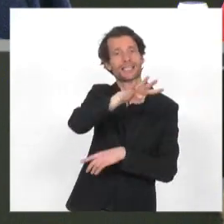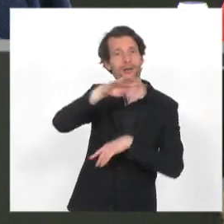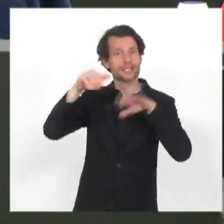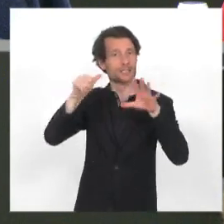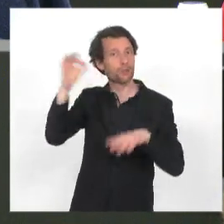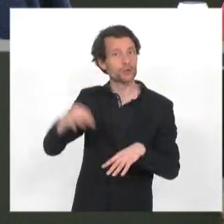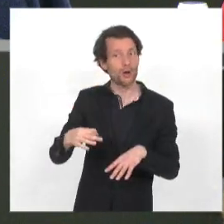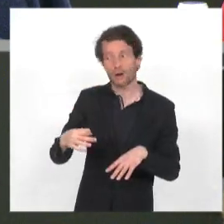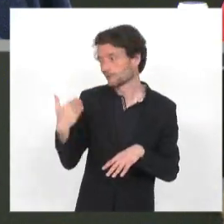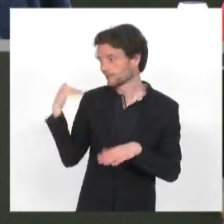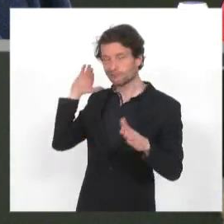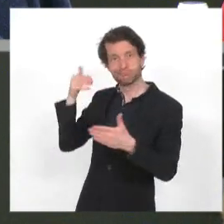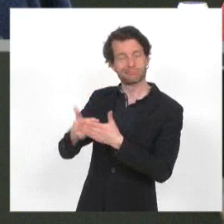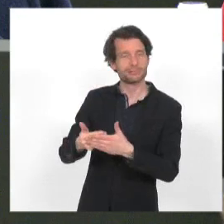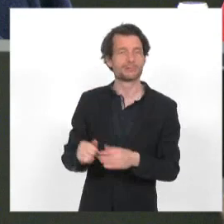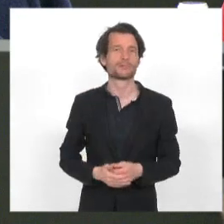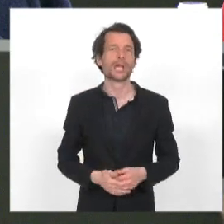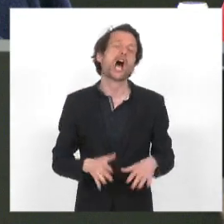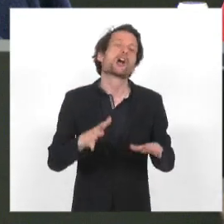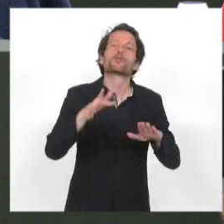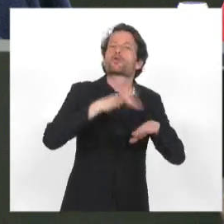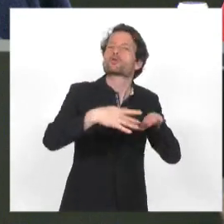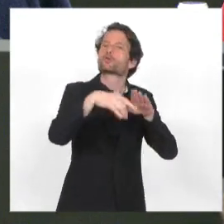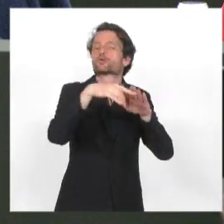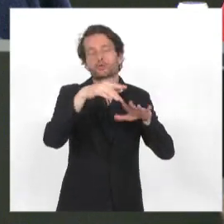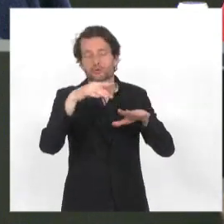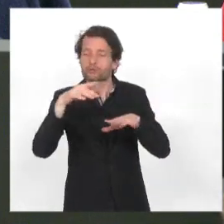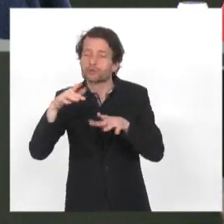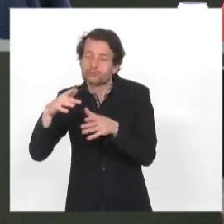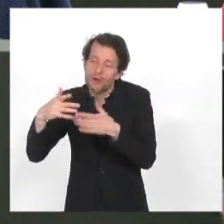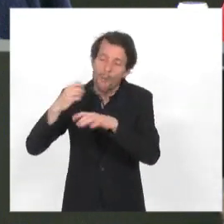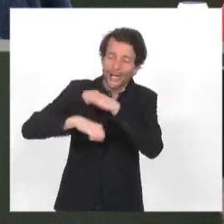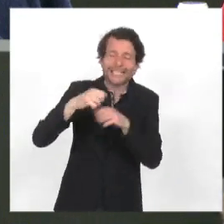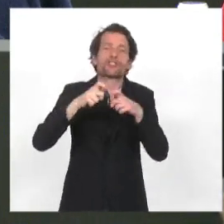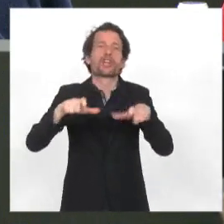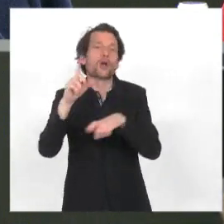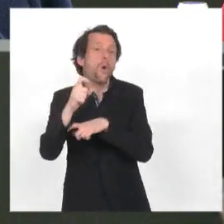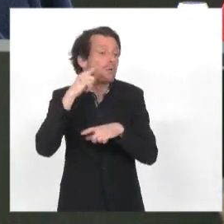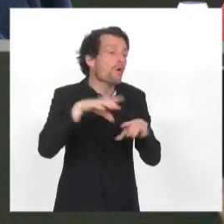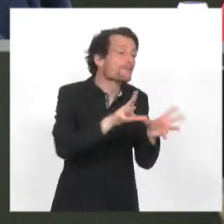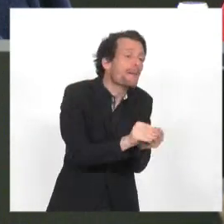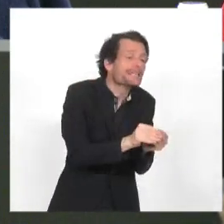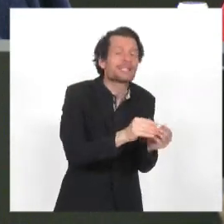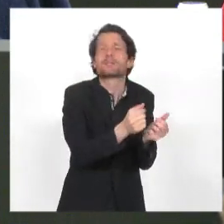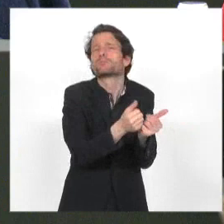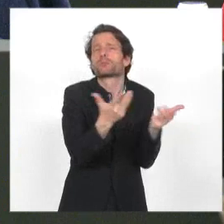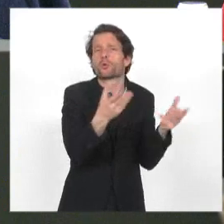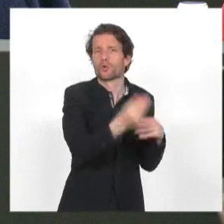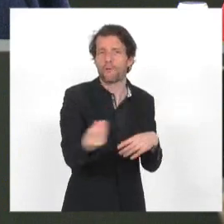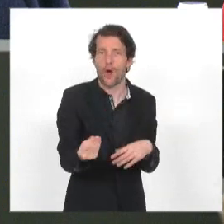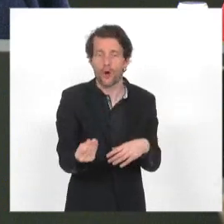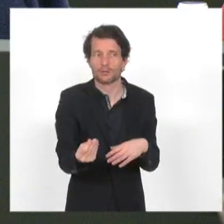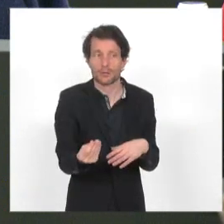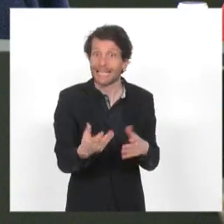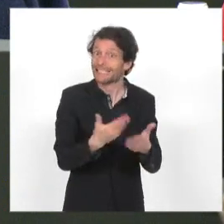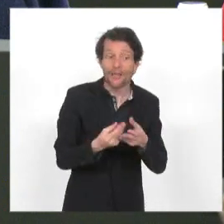Des mesures ont été trouvées avec un chèque eau pour les rares familles nombreuses. Et surtout, cela a permis aux petits consommateurs et les plus pauvres